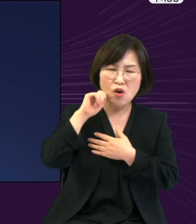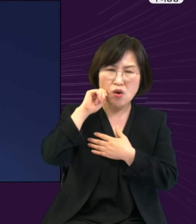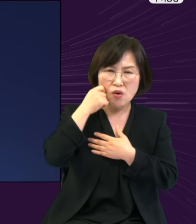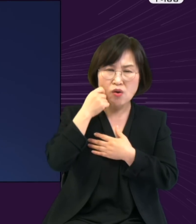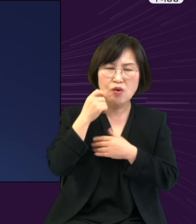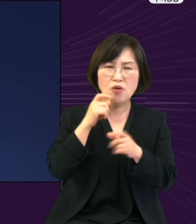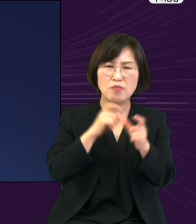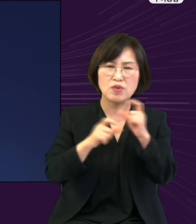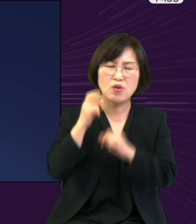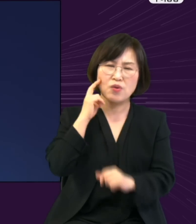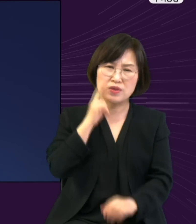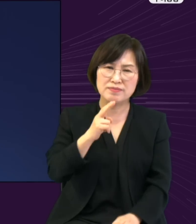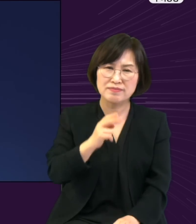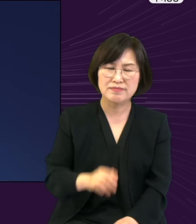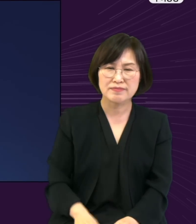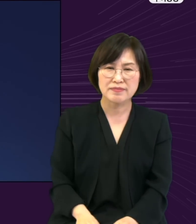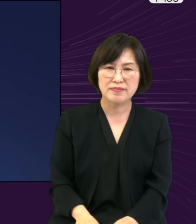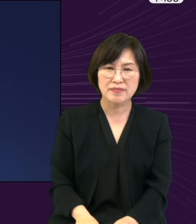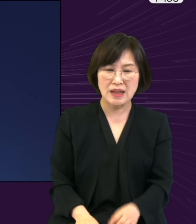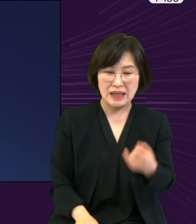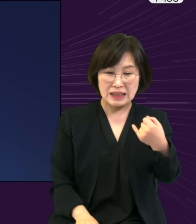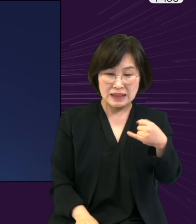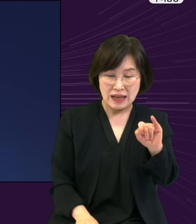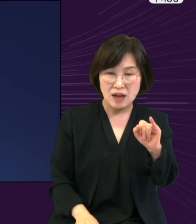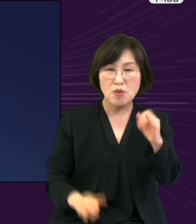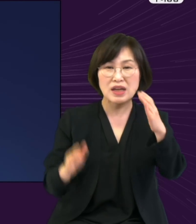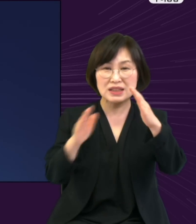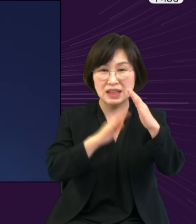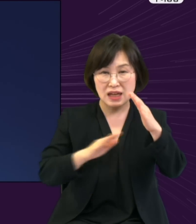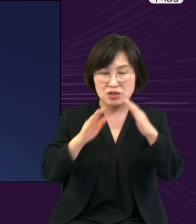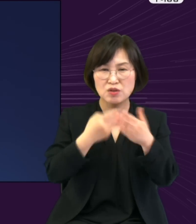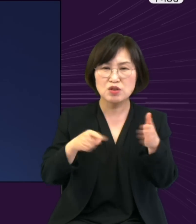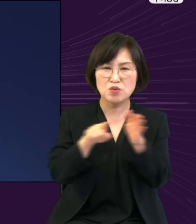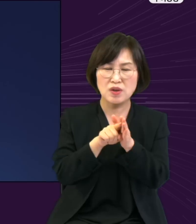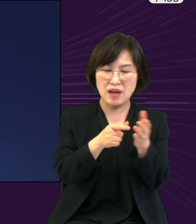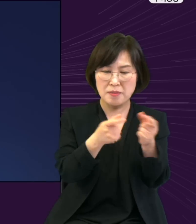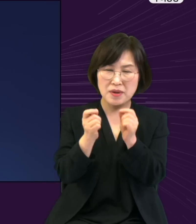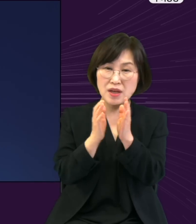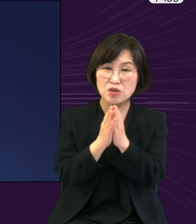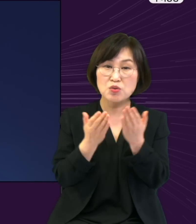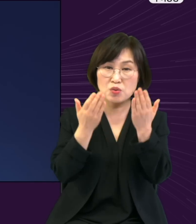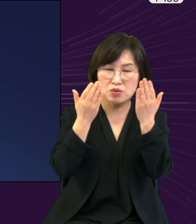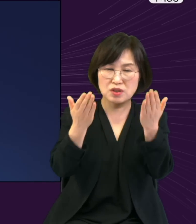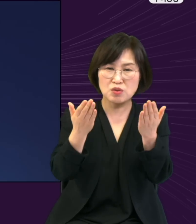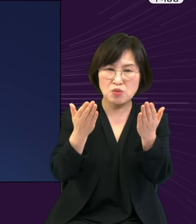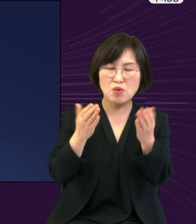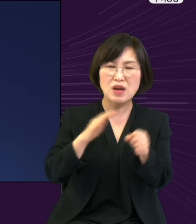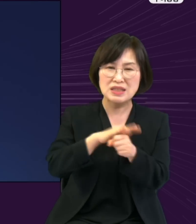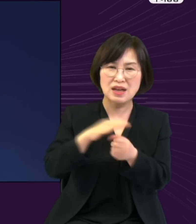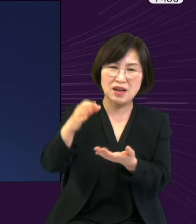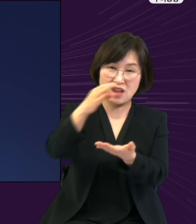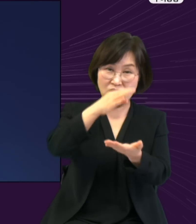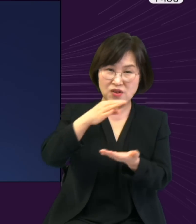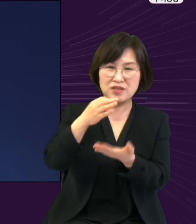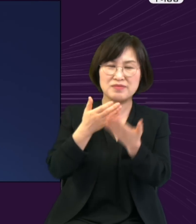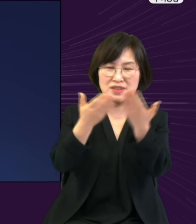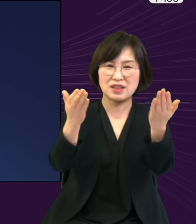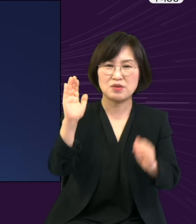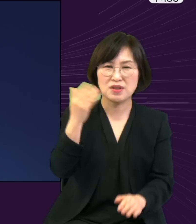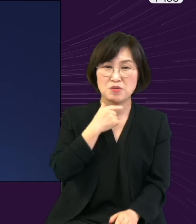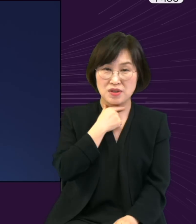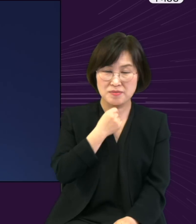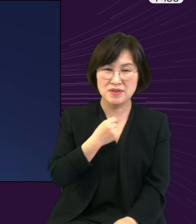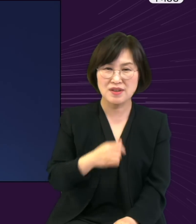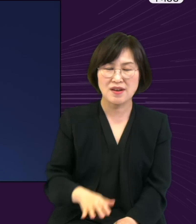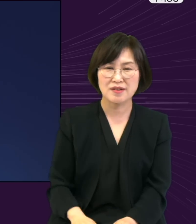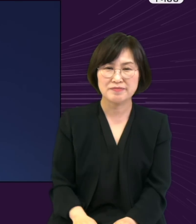합니다. 하은이와 그 가정을 위해 함께 기도하고 사랑의 헌금을 드리겠습니다. 다